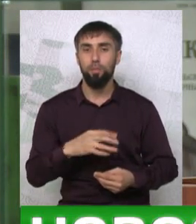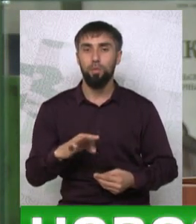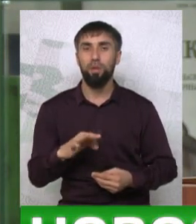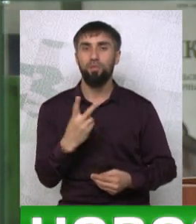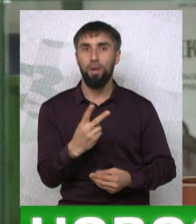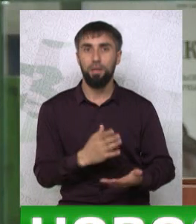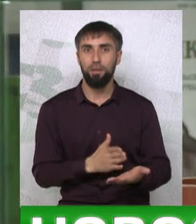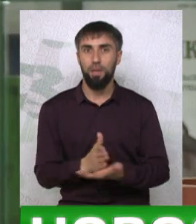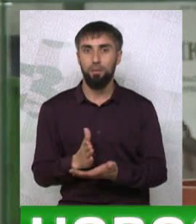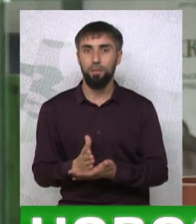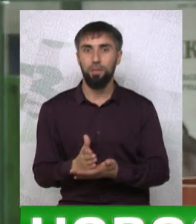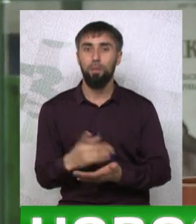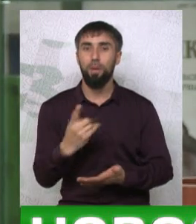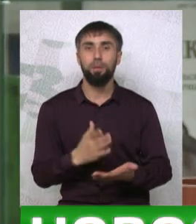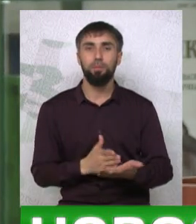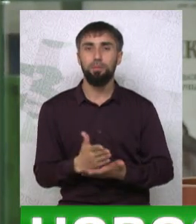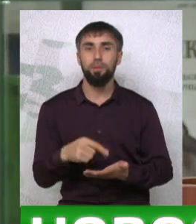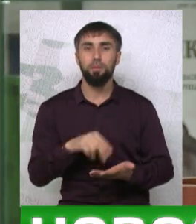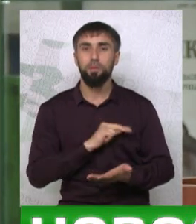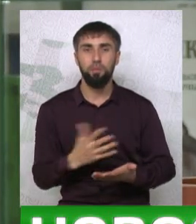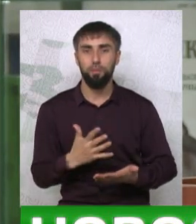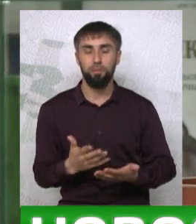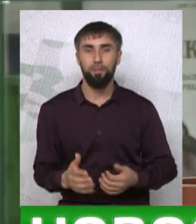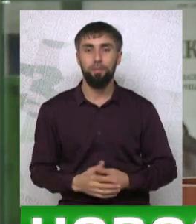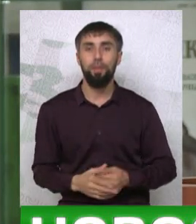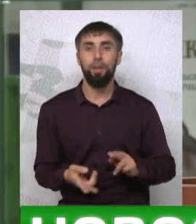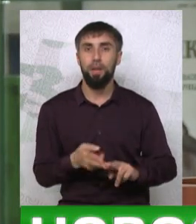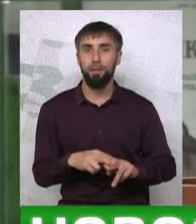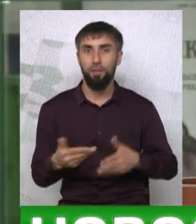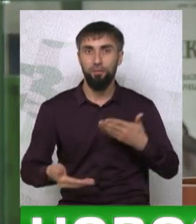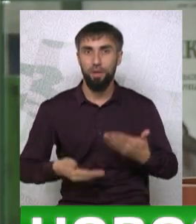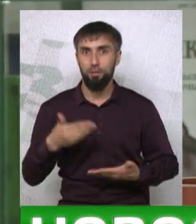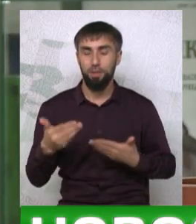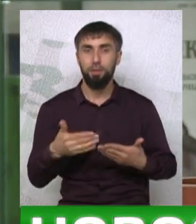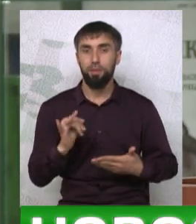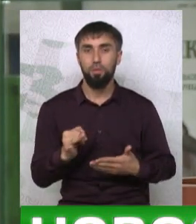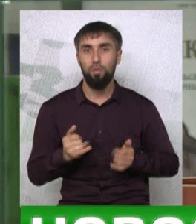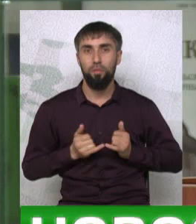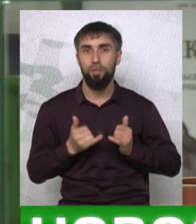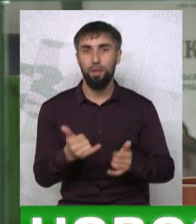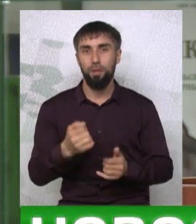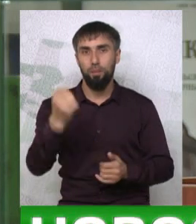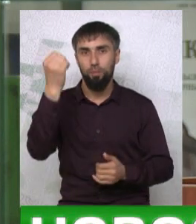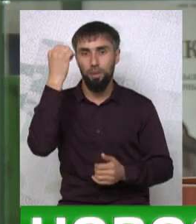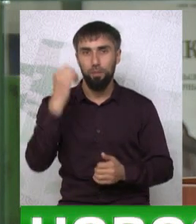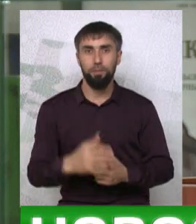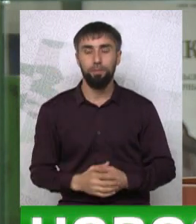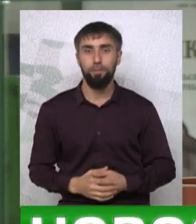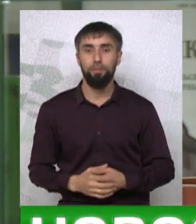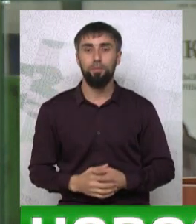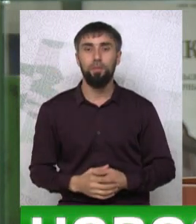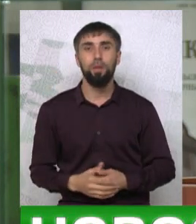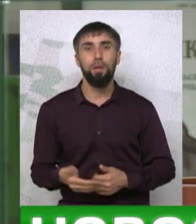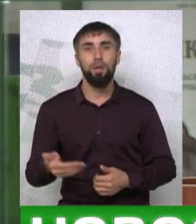двух направлениях. Первое направление – это, конечно, выявление и увековечивание памяти